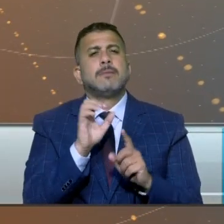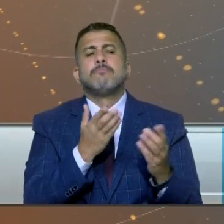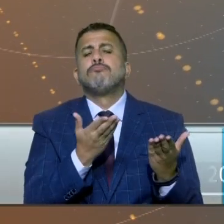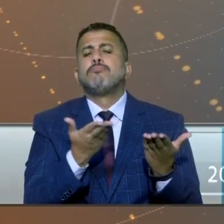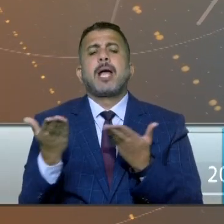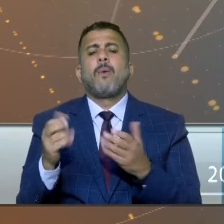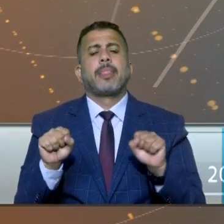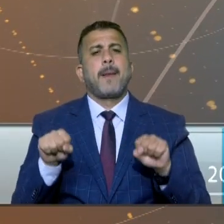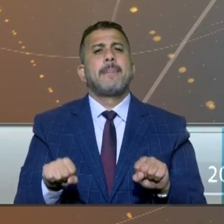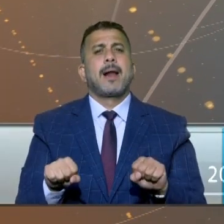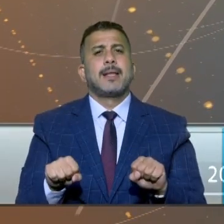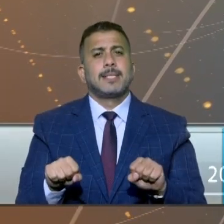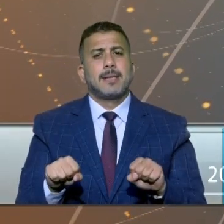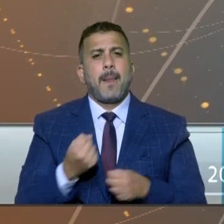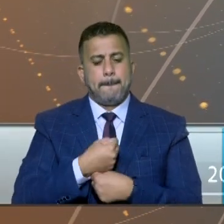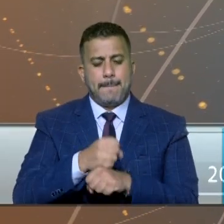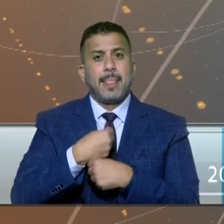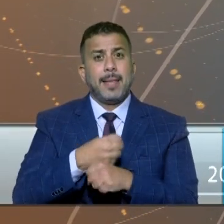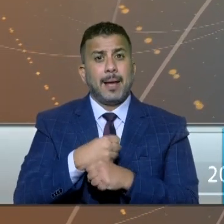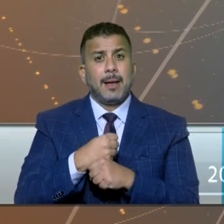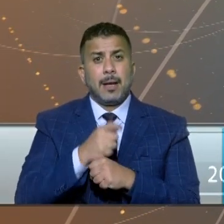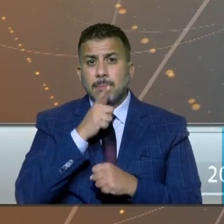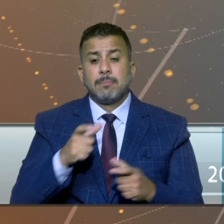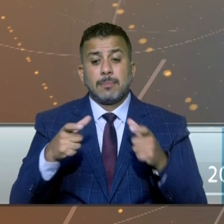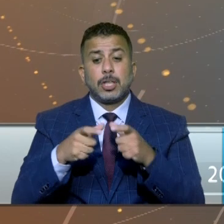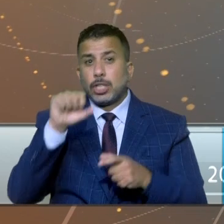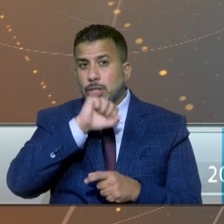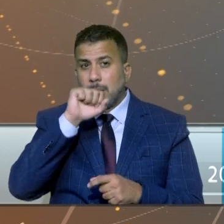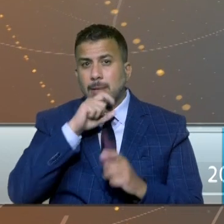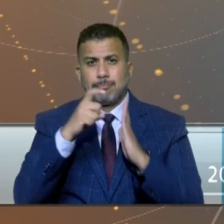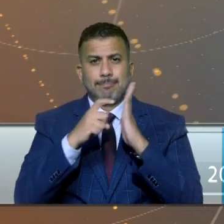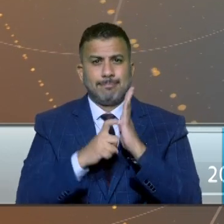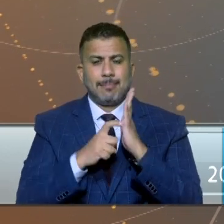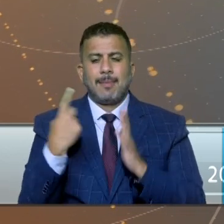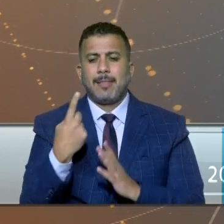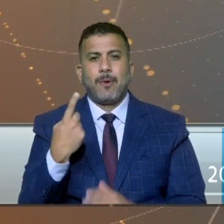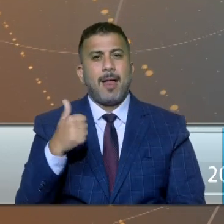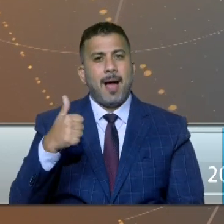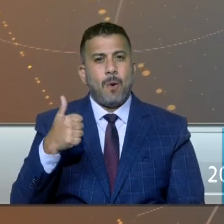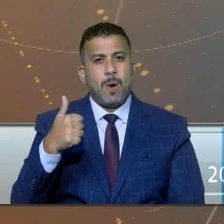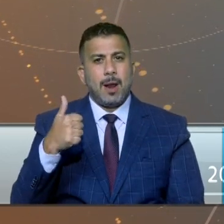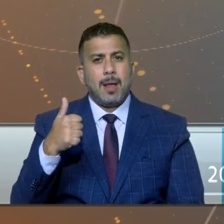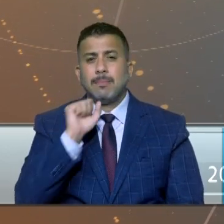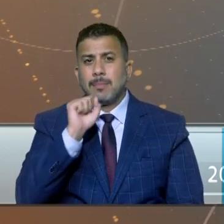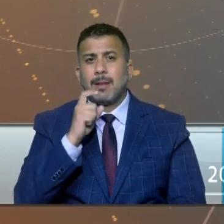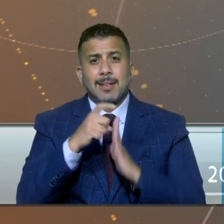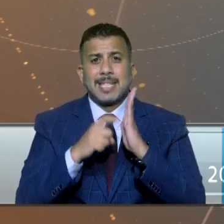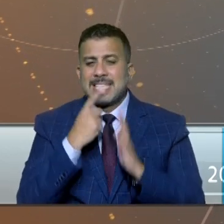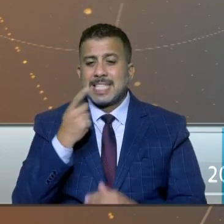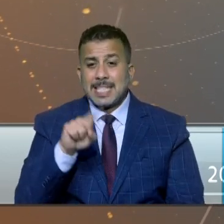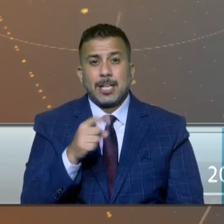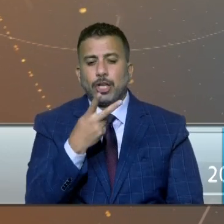50 بشان دعوه المجالس البلديه في اماره الشارقه للانعقاد للدور العادي الاول من الفصل